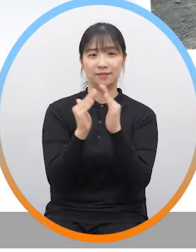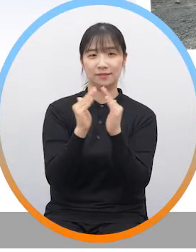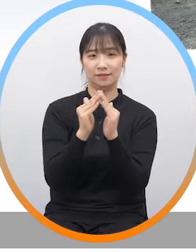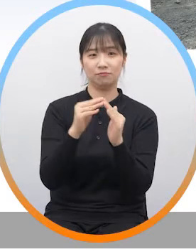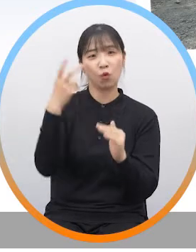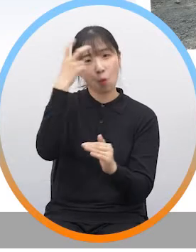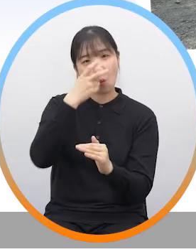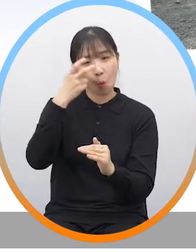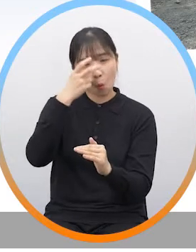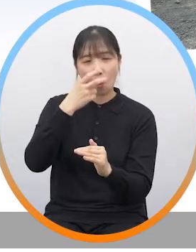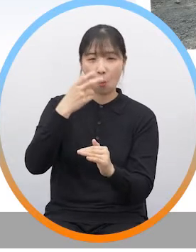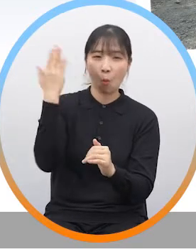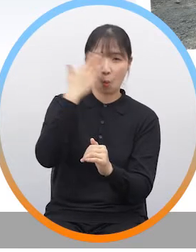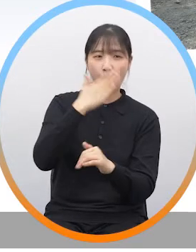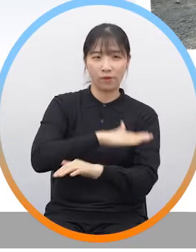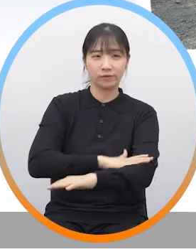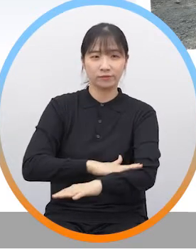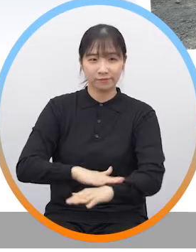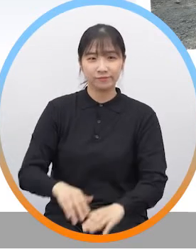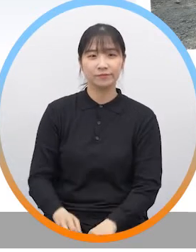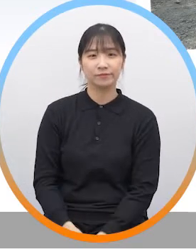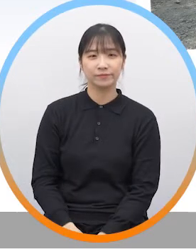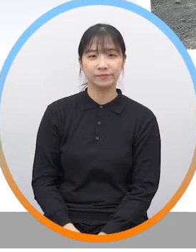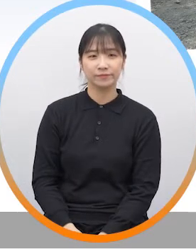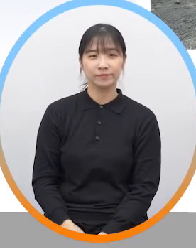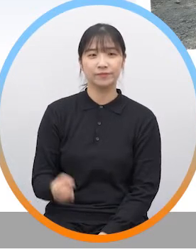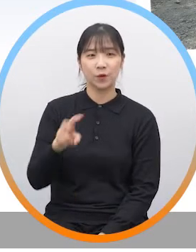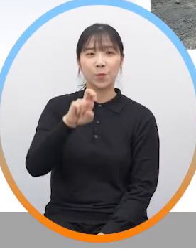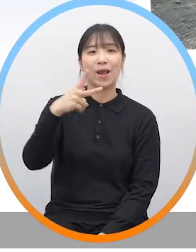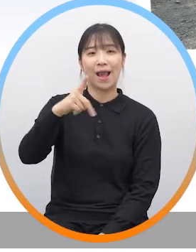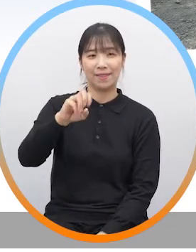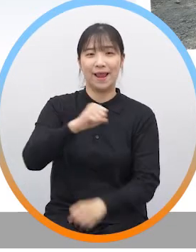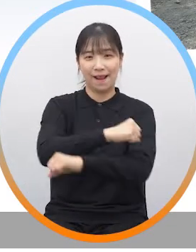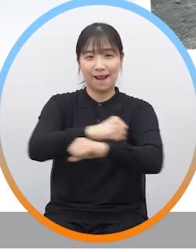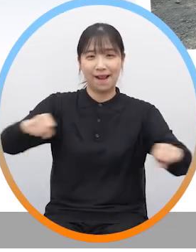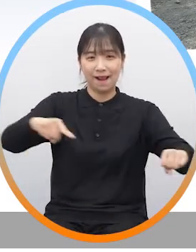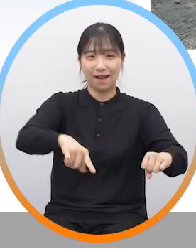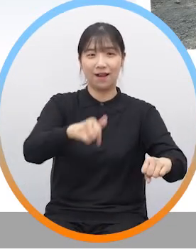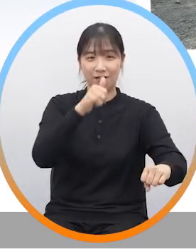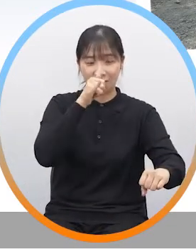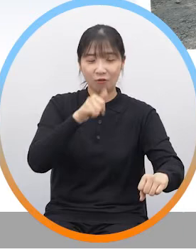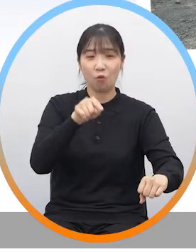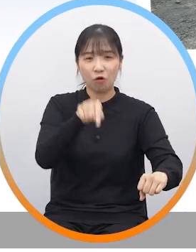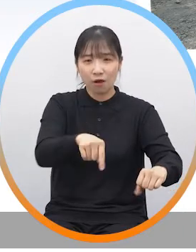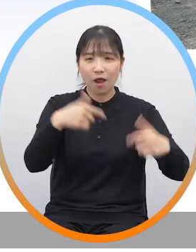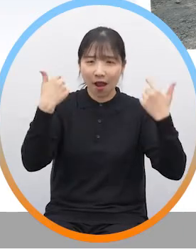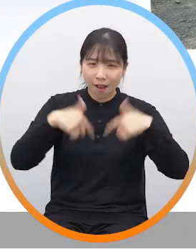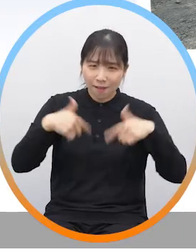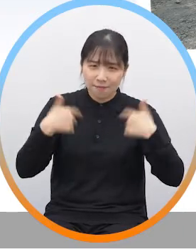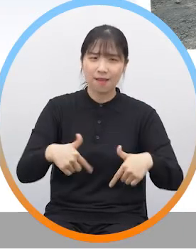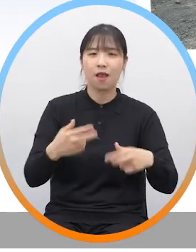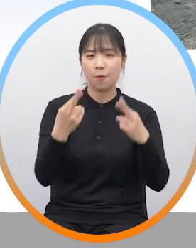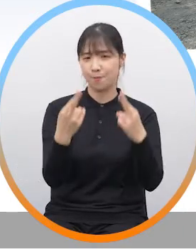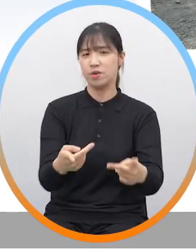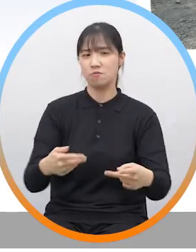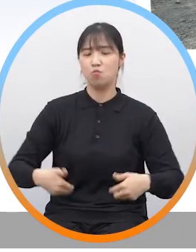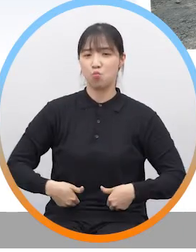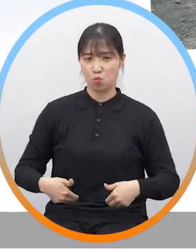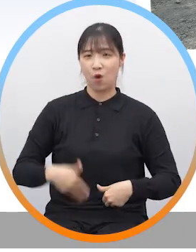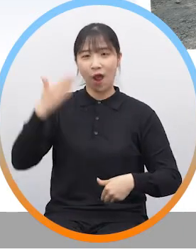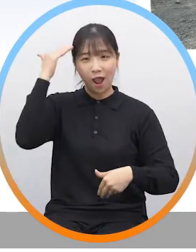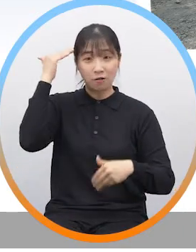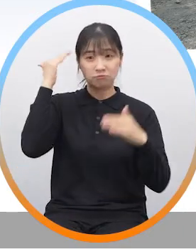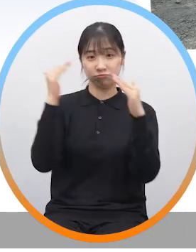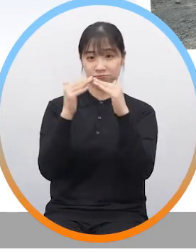초가집입니다. 이제 관리가 잘 되고 있습니다. 그리고 이제 마당이라는 곳 있고, 마당은 항상